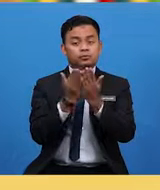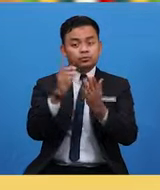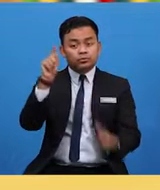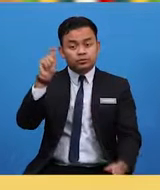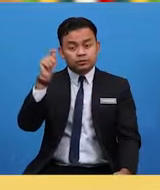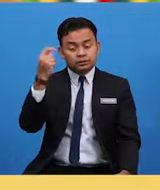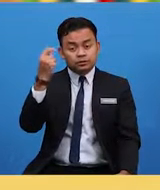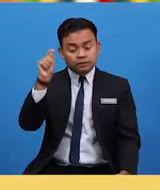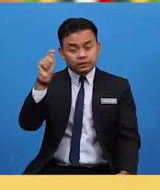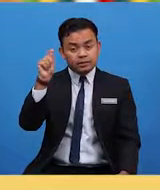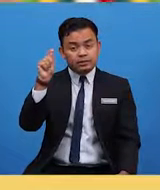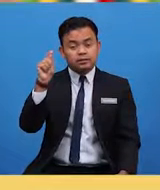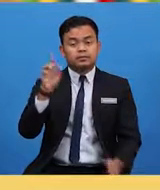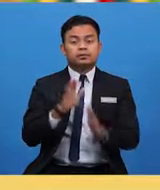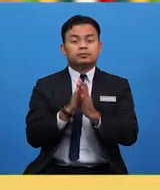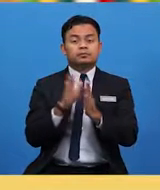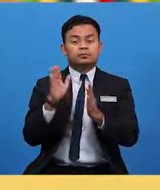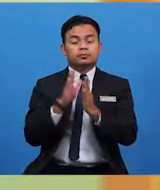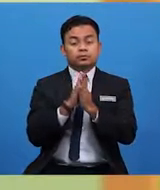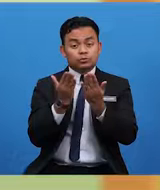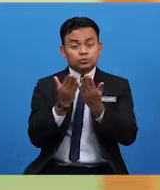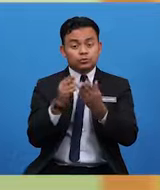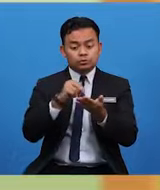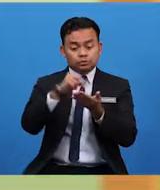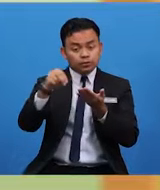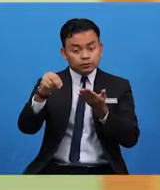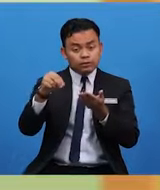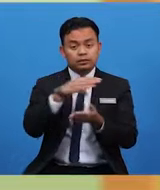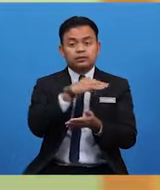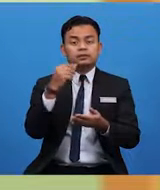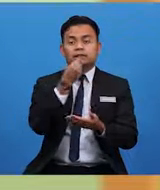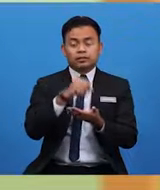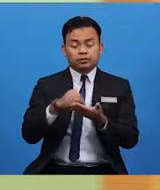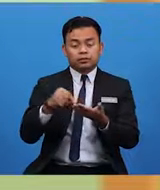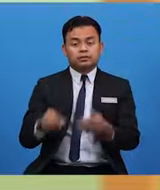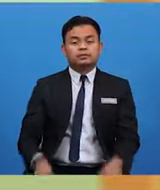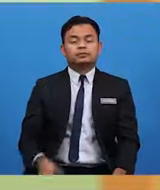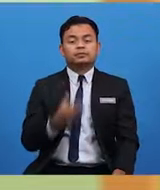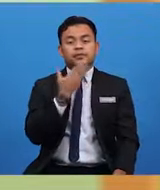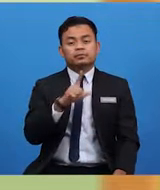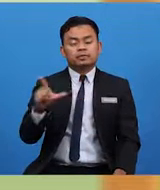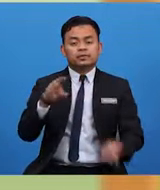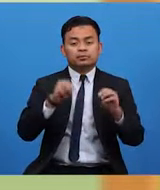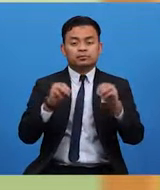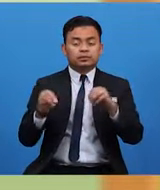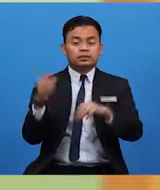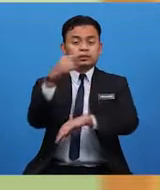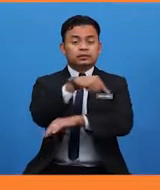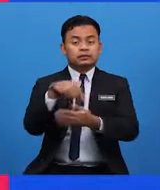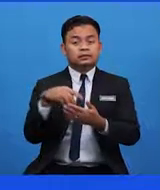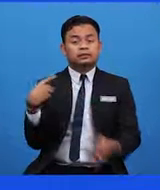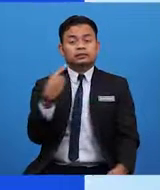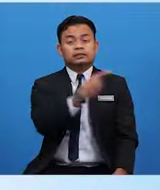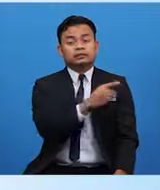nota dan alat tulis pailah murid-murid hari ini kita akan